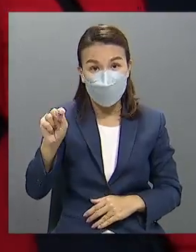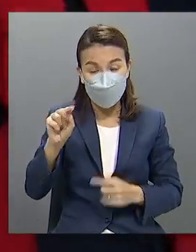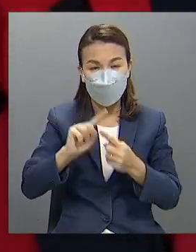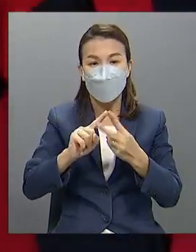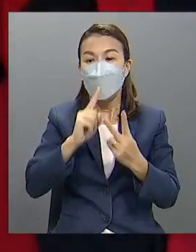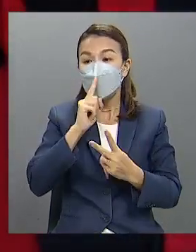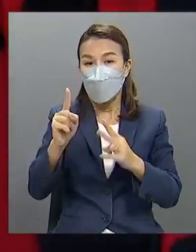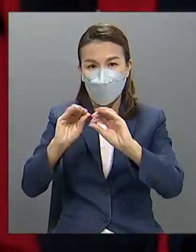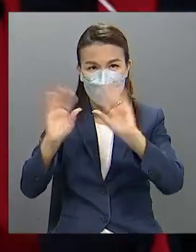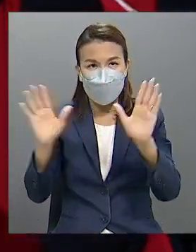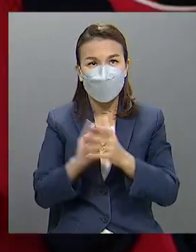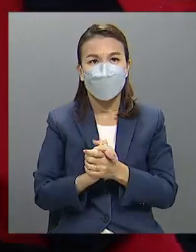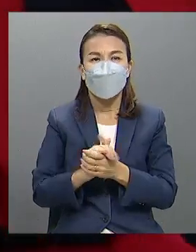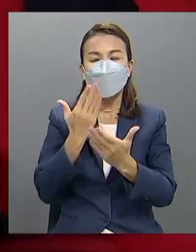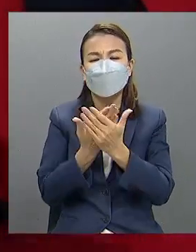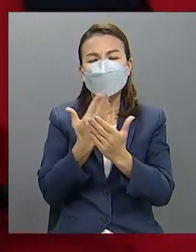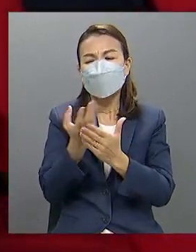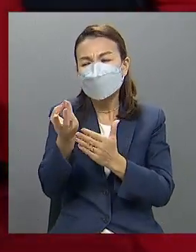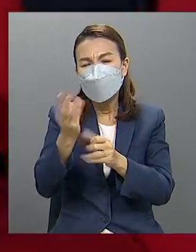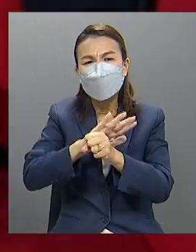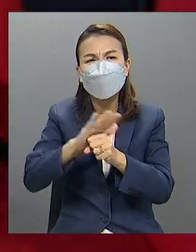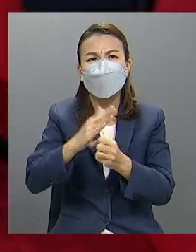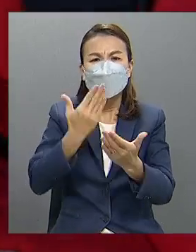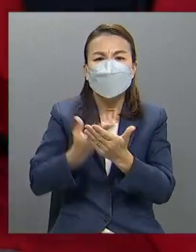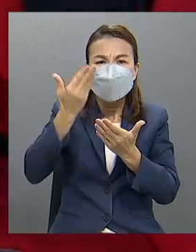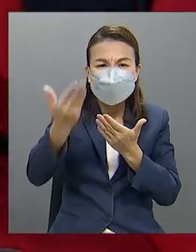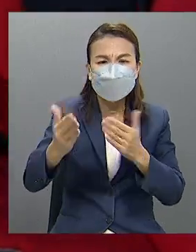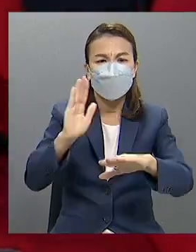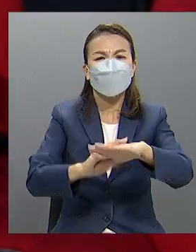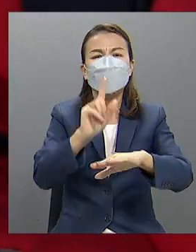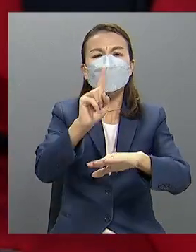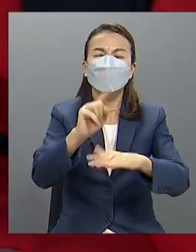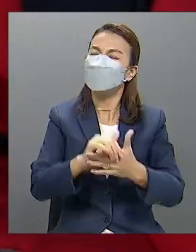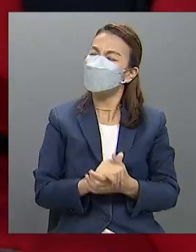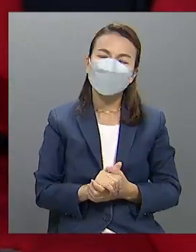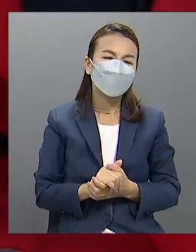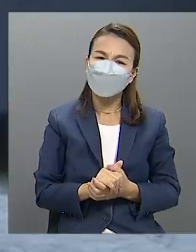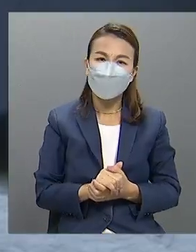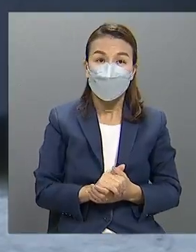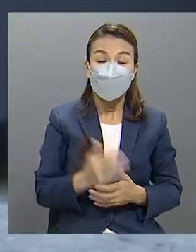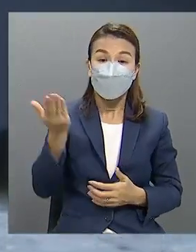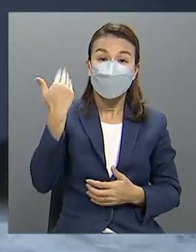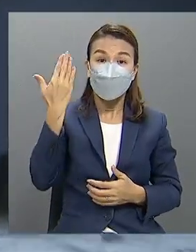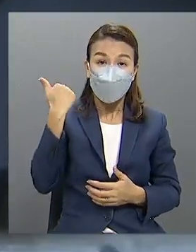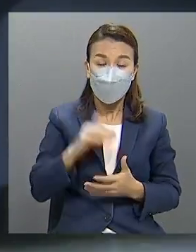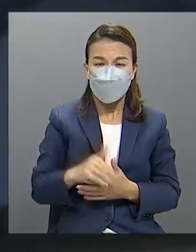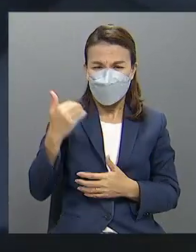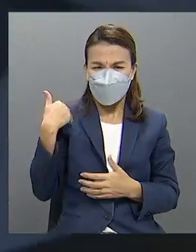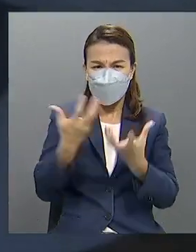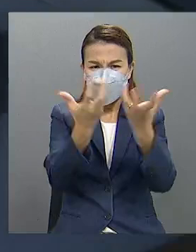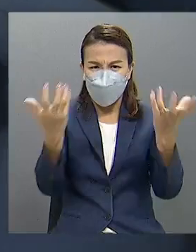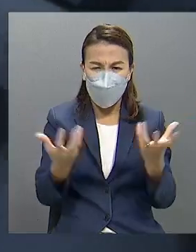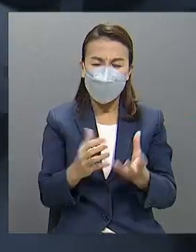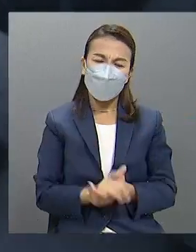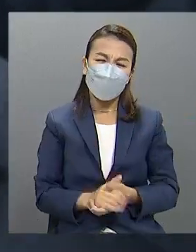ไม่ได้มีรายได้มากพอที่จะซื้อคาร์ซีทมือหนึ่งเนื่องจากว่าคาร์ซีทที่ผ่านมายังจัดอยู่ในประเภทของสินค้าฟุ่มเฟือยมีการบว